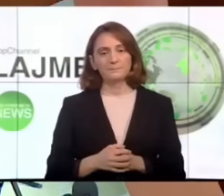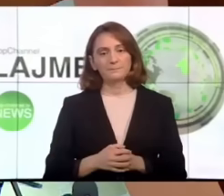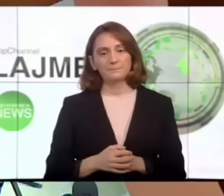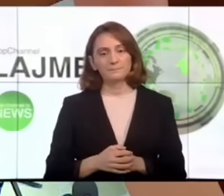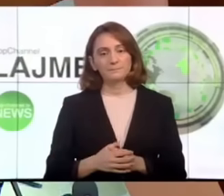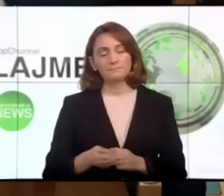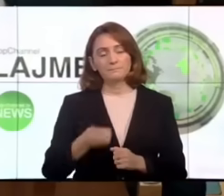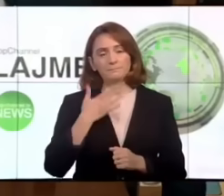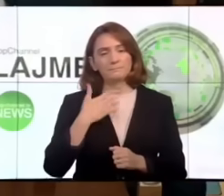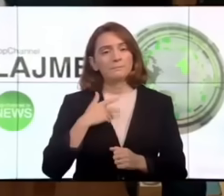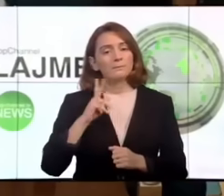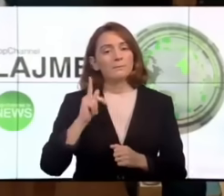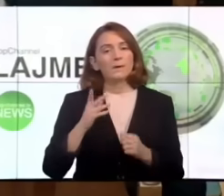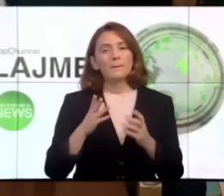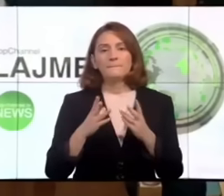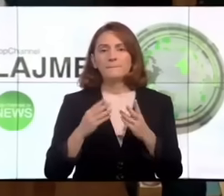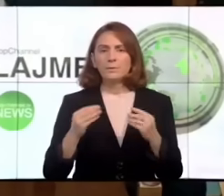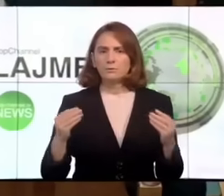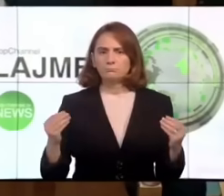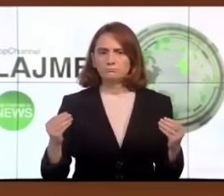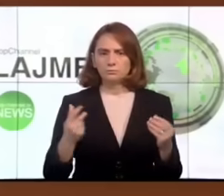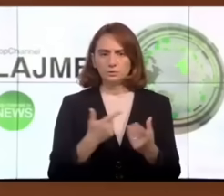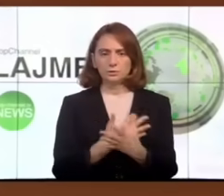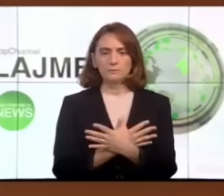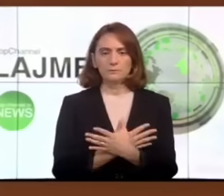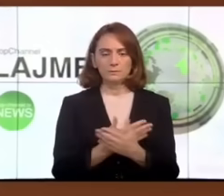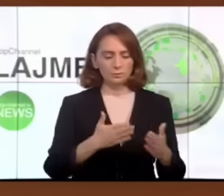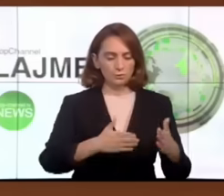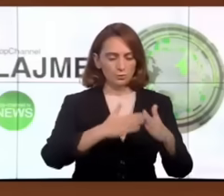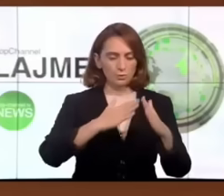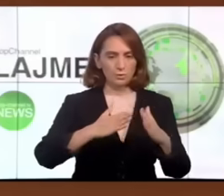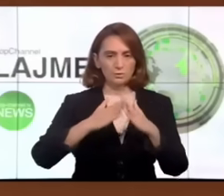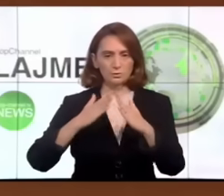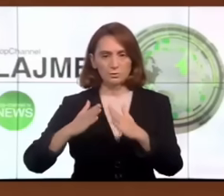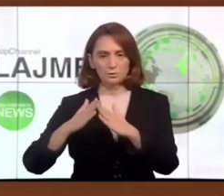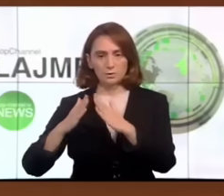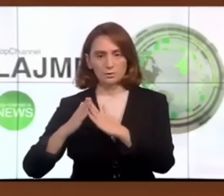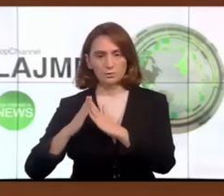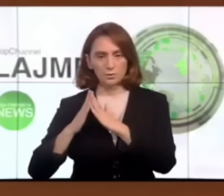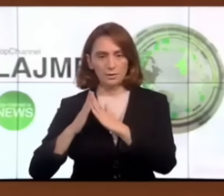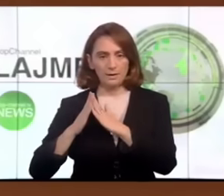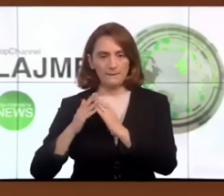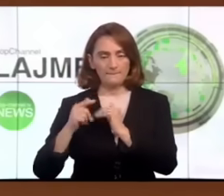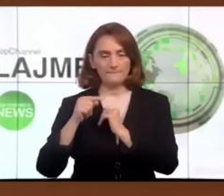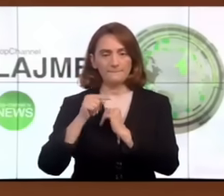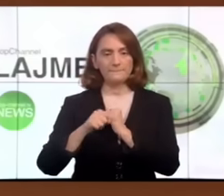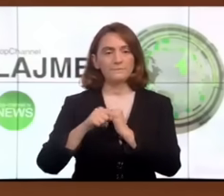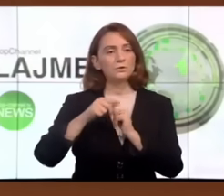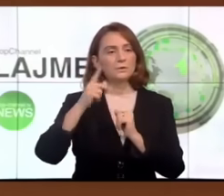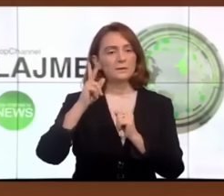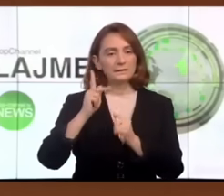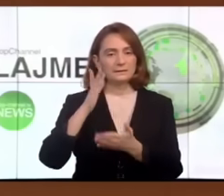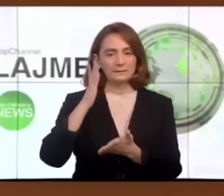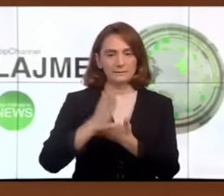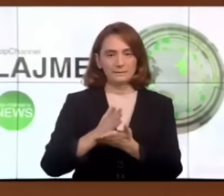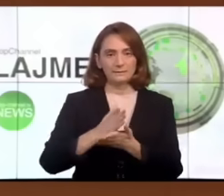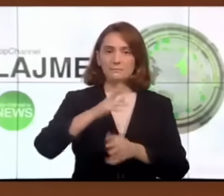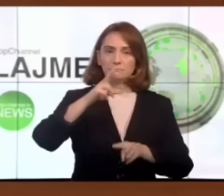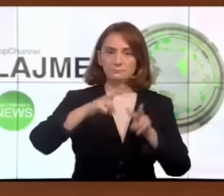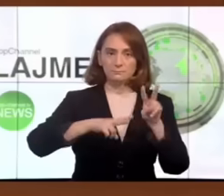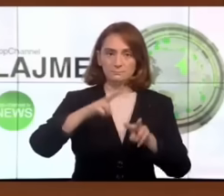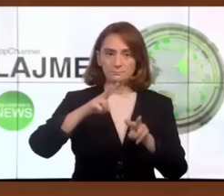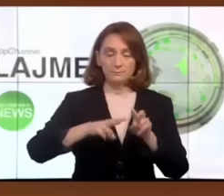shumë institucione që kryejnë inspektime me kompetenca të paqarta dhe të mbivendosura. Ky projekt ligj propozon një ndarje të qartë dhe logjike